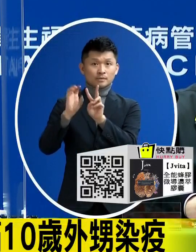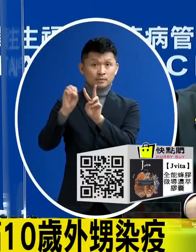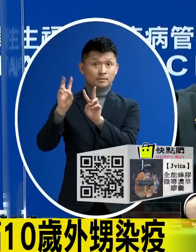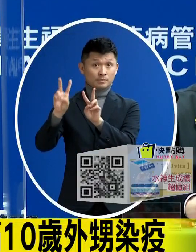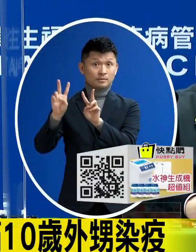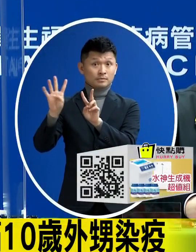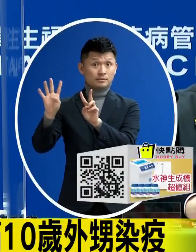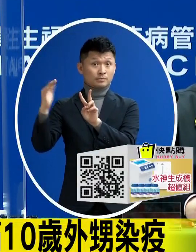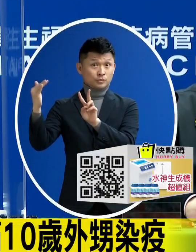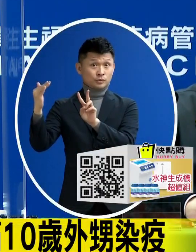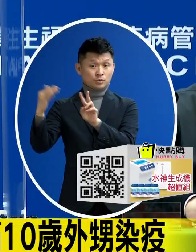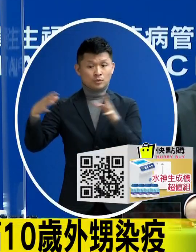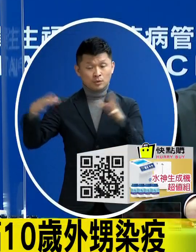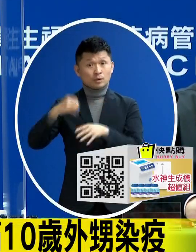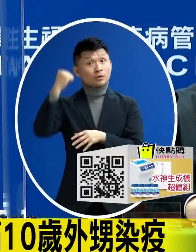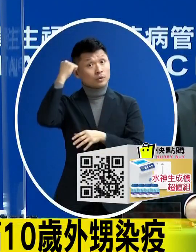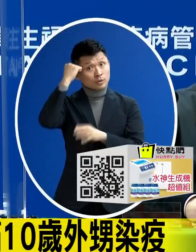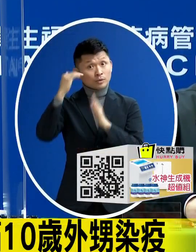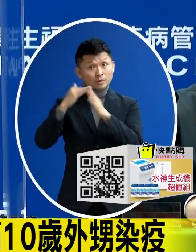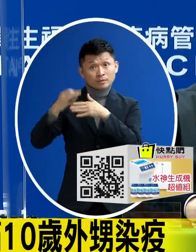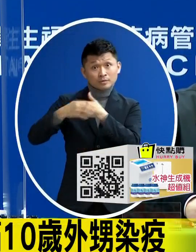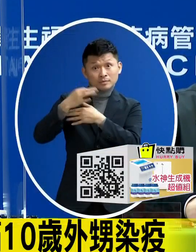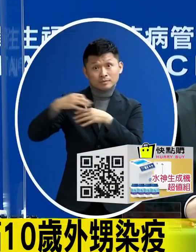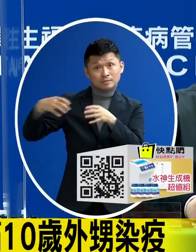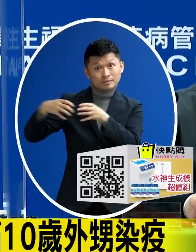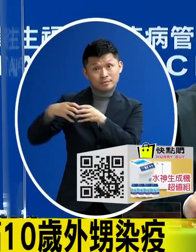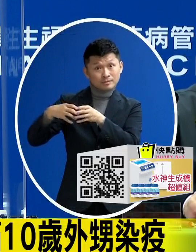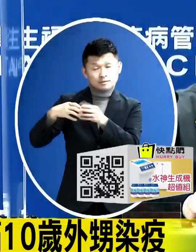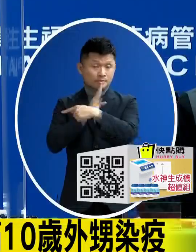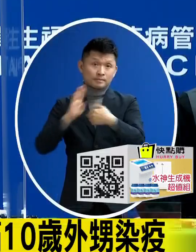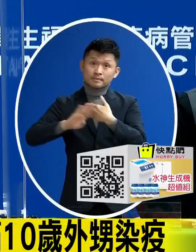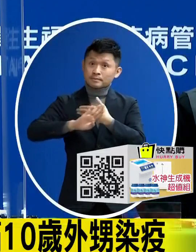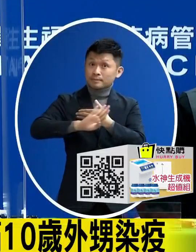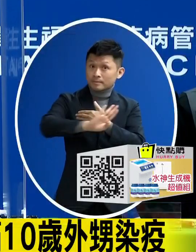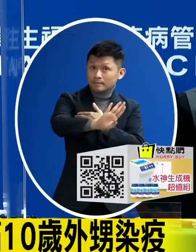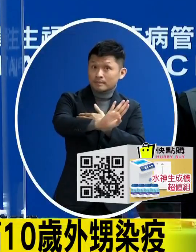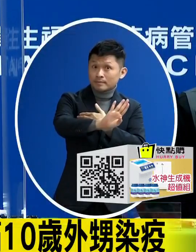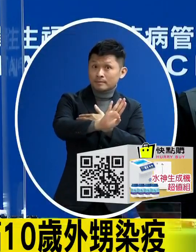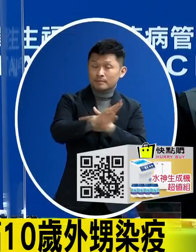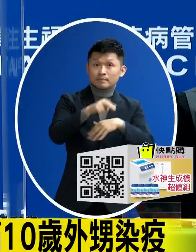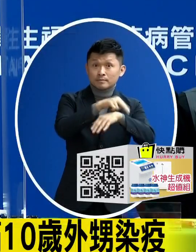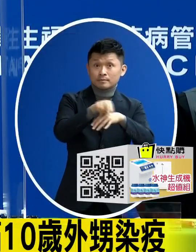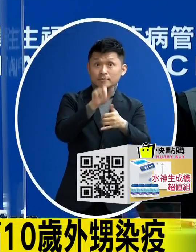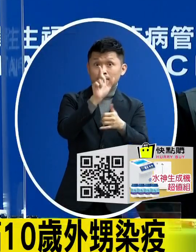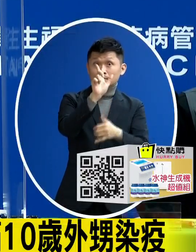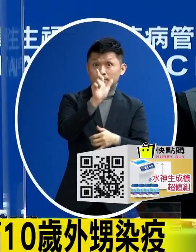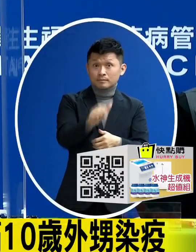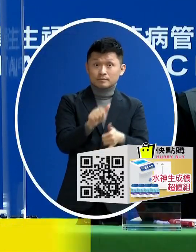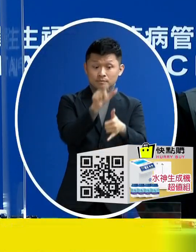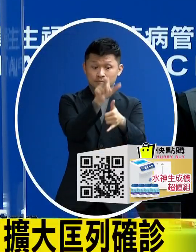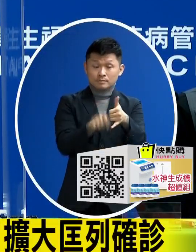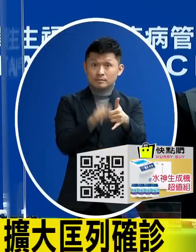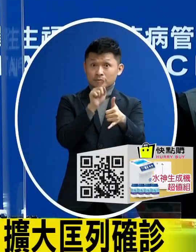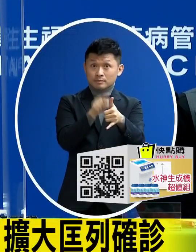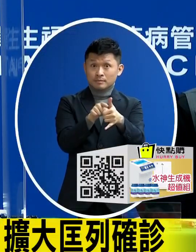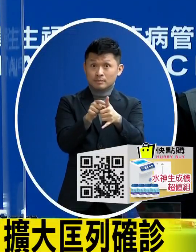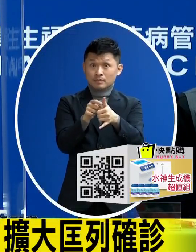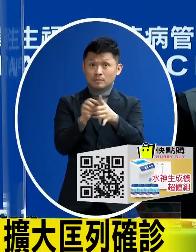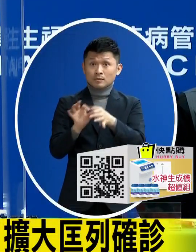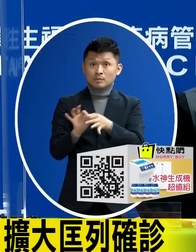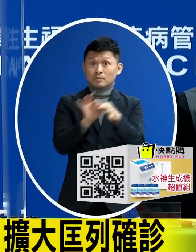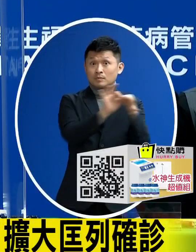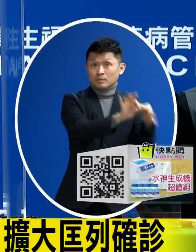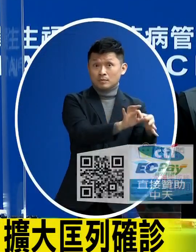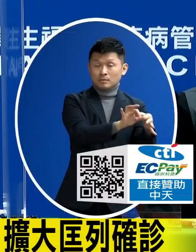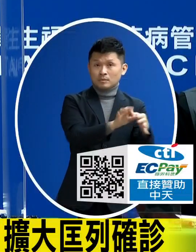20249，这都是同住的家人所染疫的。从这个设计师案所衍生过来的，前